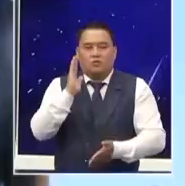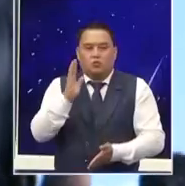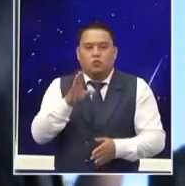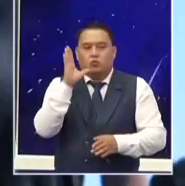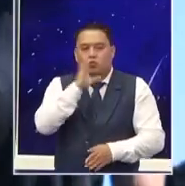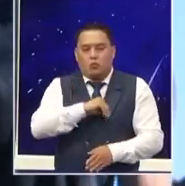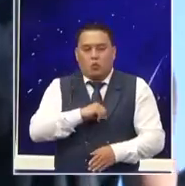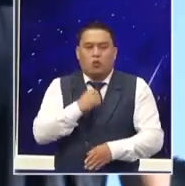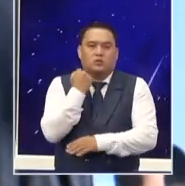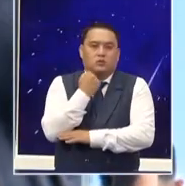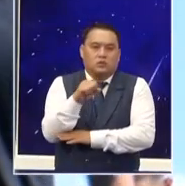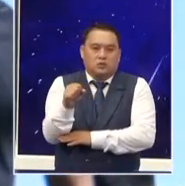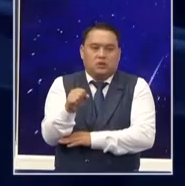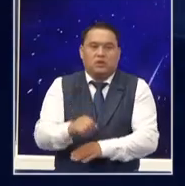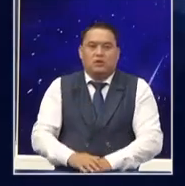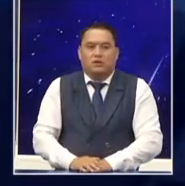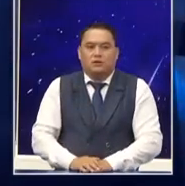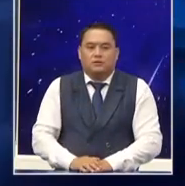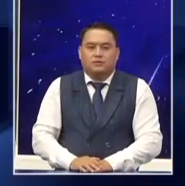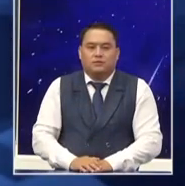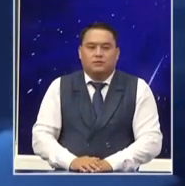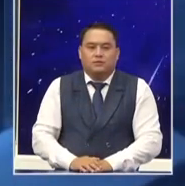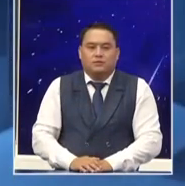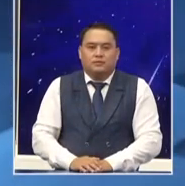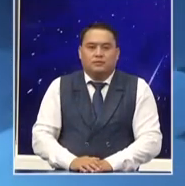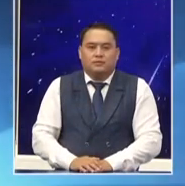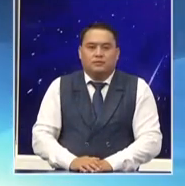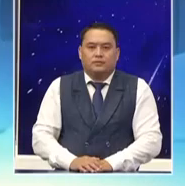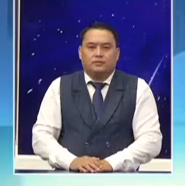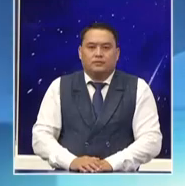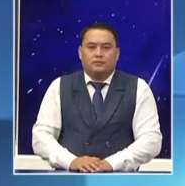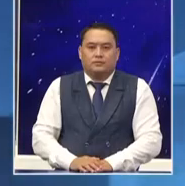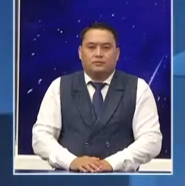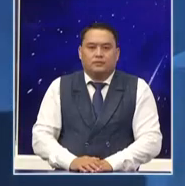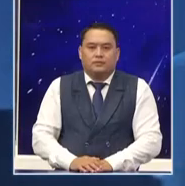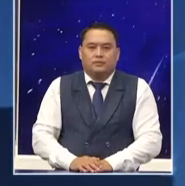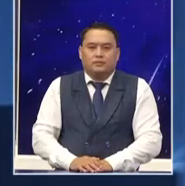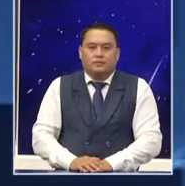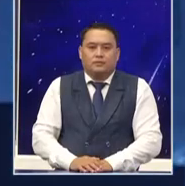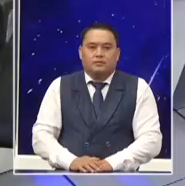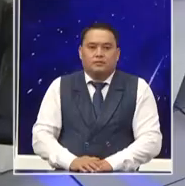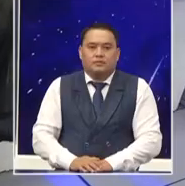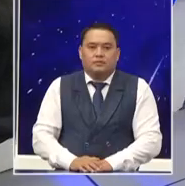смогут завоевать путевку на чемпионат Азии. Алексей Цой, Жаркын Шынтаев, Яблай Кутыкбай, телеканал ЖТСУ.